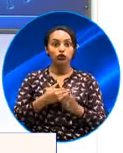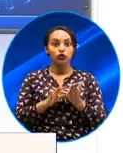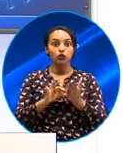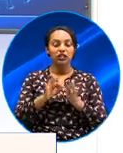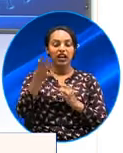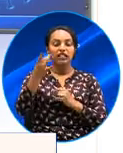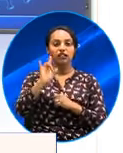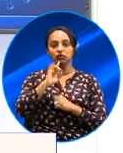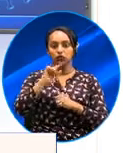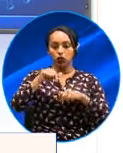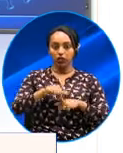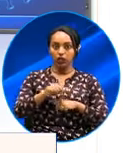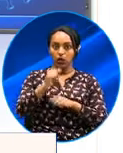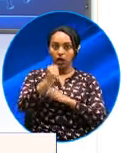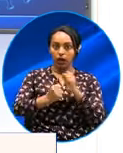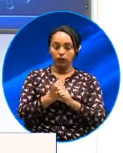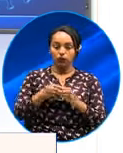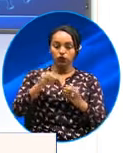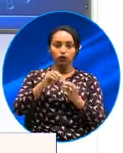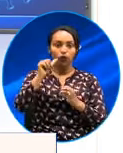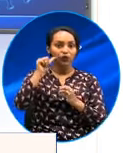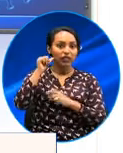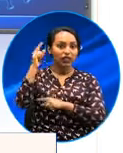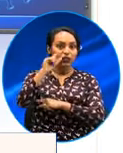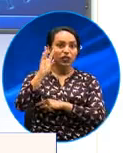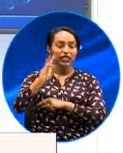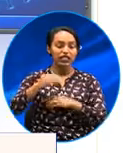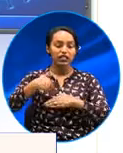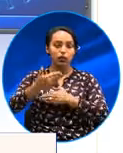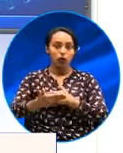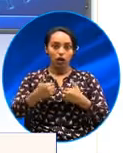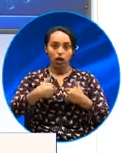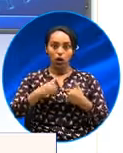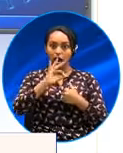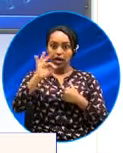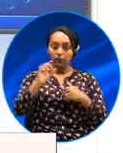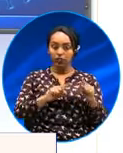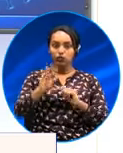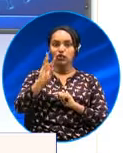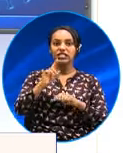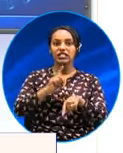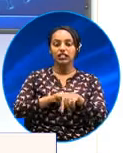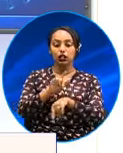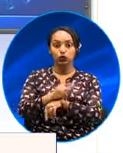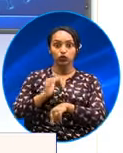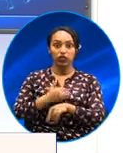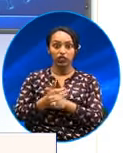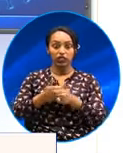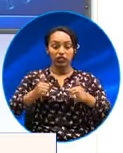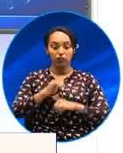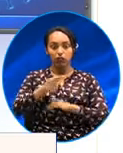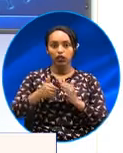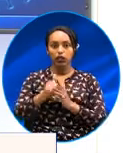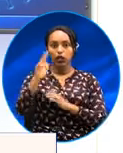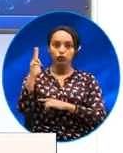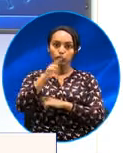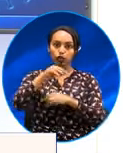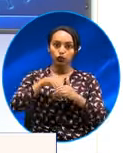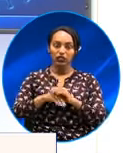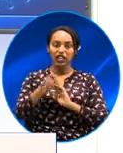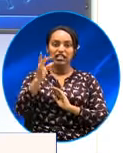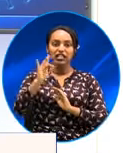ቁጥር 18 ነው። የዛሬውን 5 ጨምሮ በትላንትናው ዕለት 7፣ ከዛ ወዲያ ባለው አርብ ዕለት ደግሞ 6 ዜጎቻችን ያጣ ነው። በአጠቃላይ በሶስት ቀን